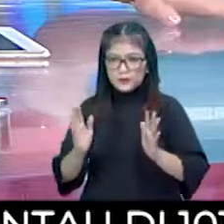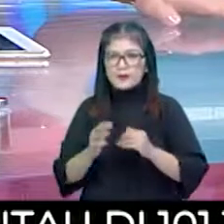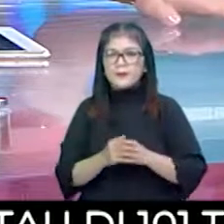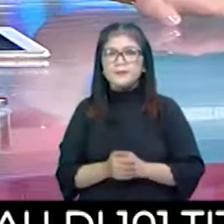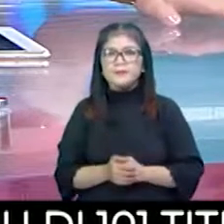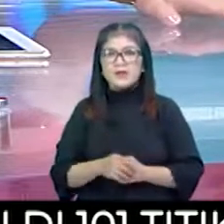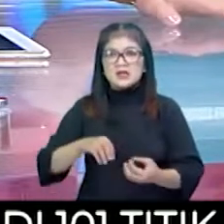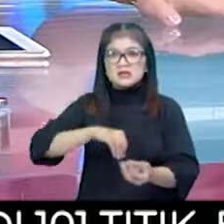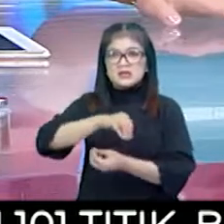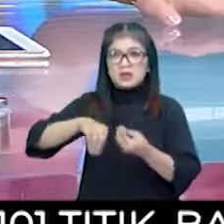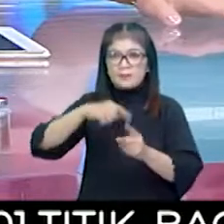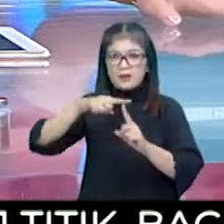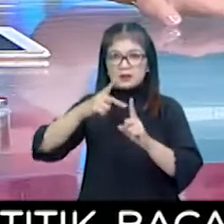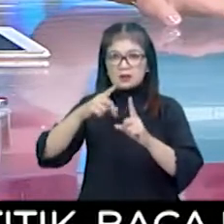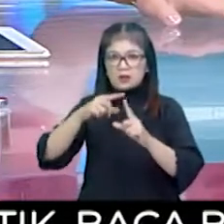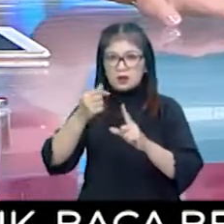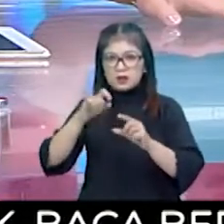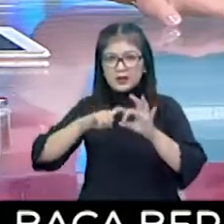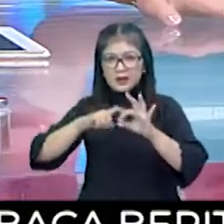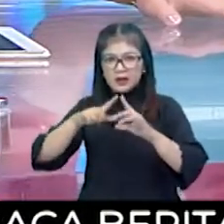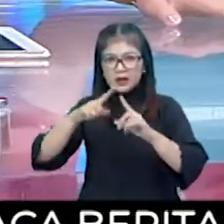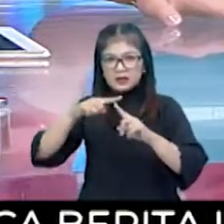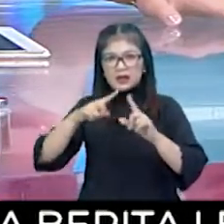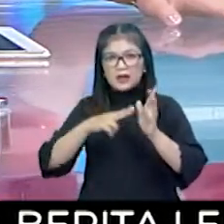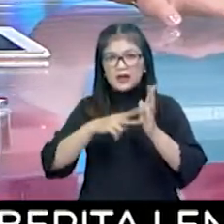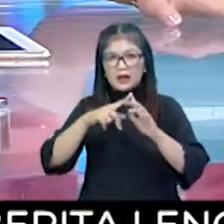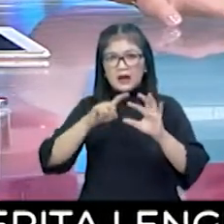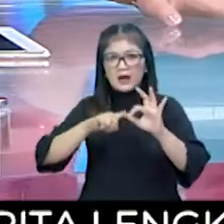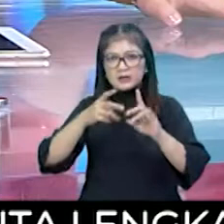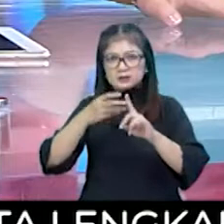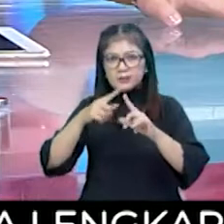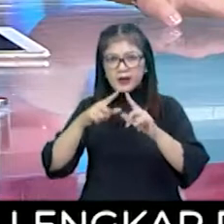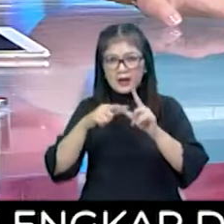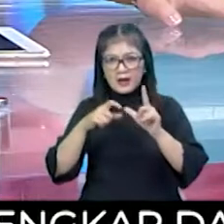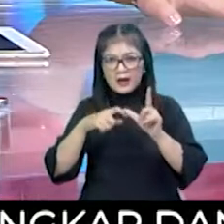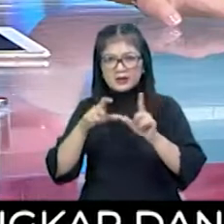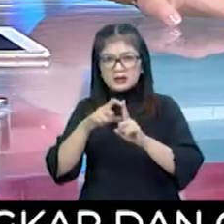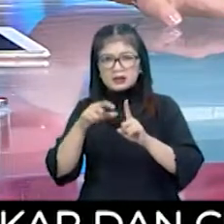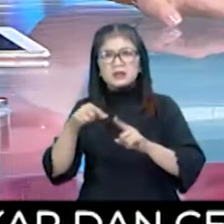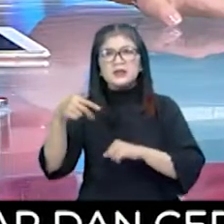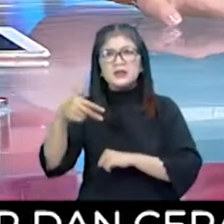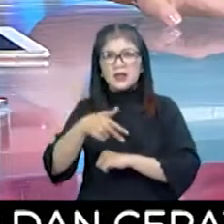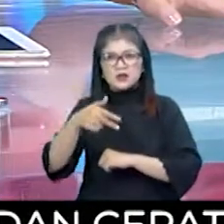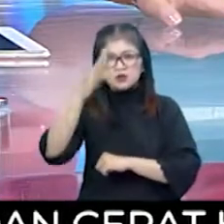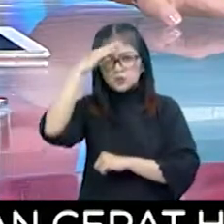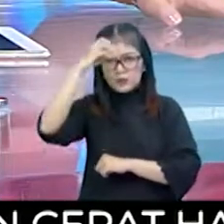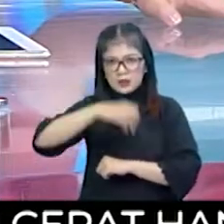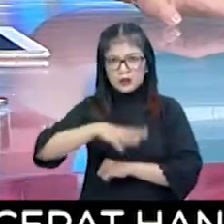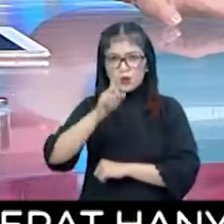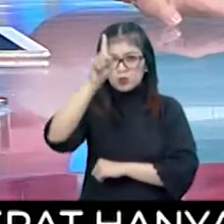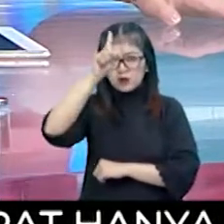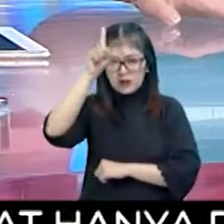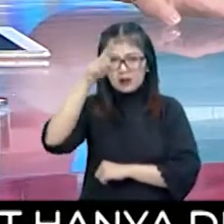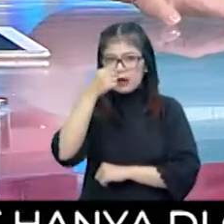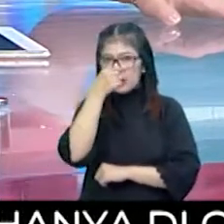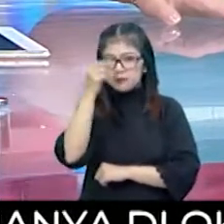Kita beralih ke informasi lainnya, pemirsa. Jemaah Tarekat Naksabandiyah Al-Kholidiyah Jalaliyah di Deli Serdang, Sumatera Utara, Kamis